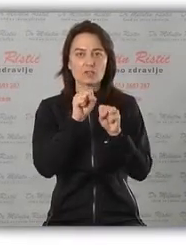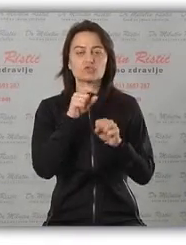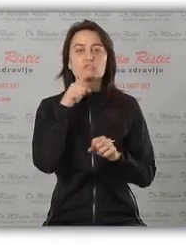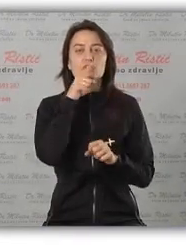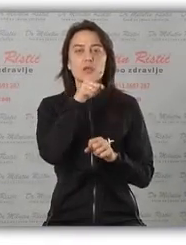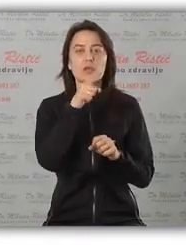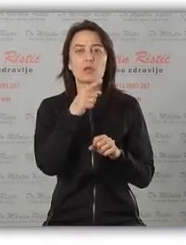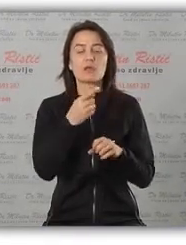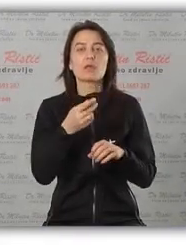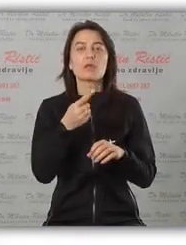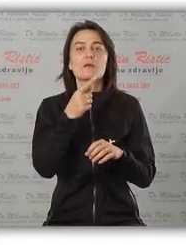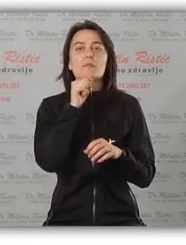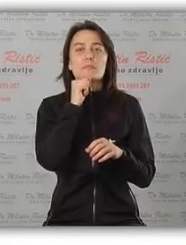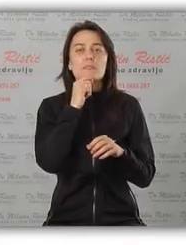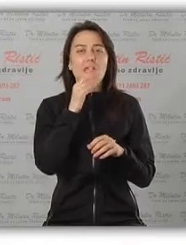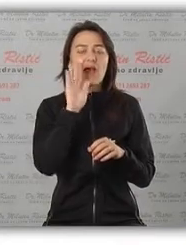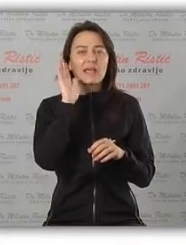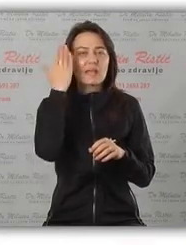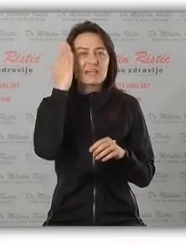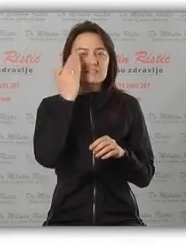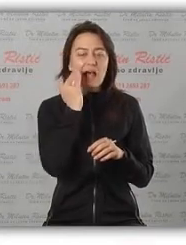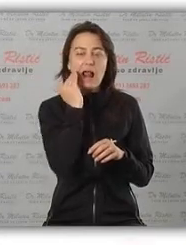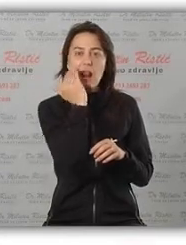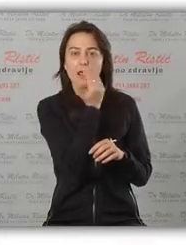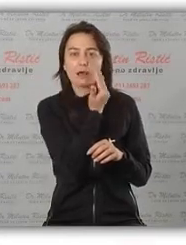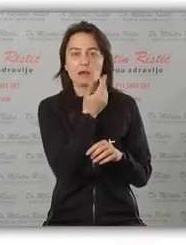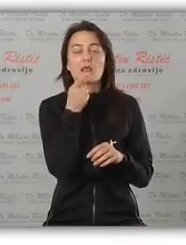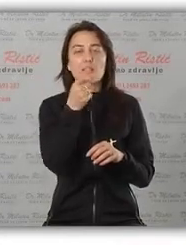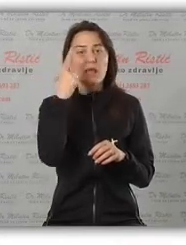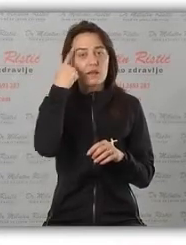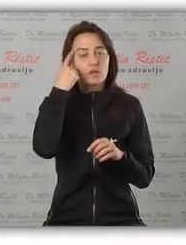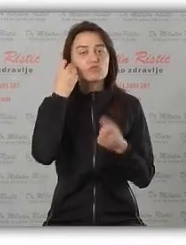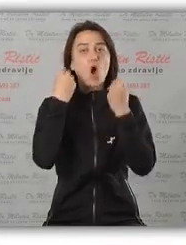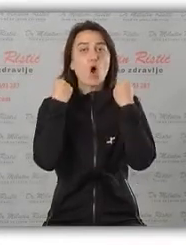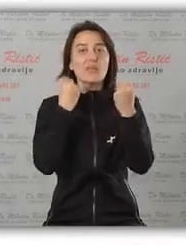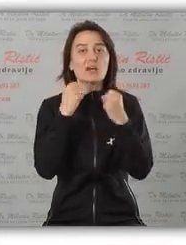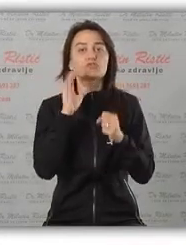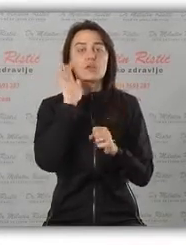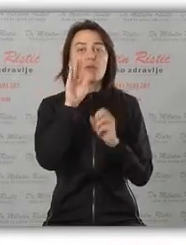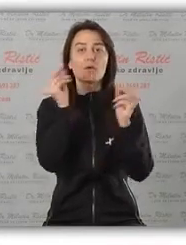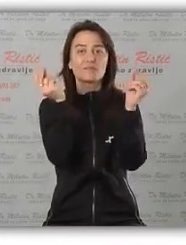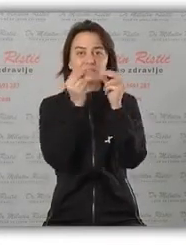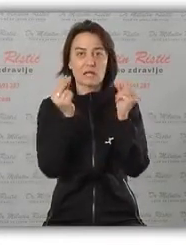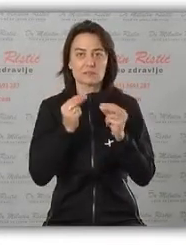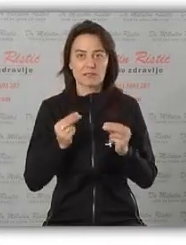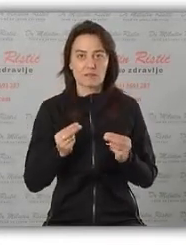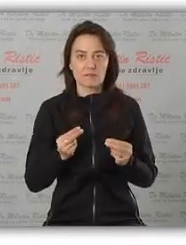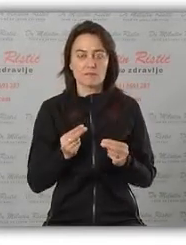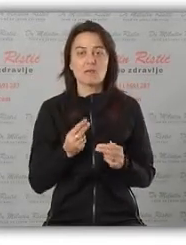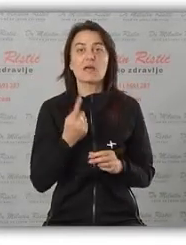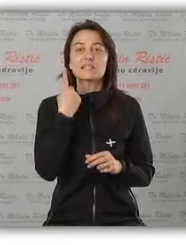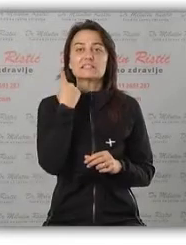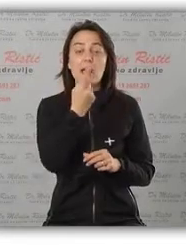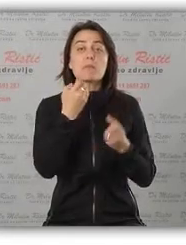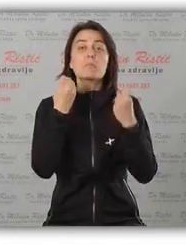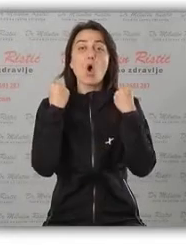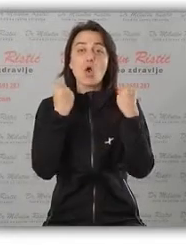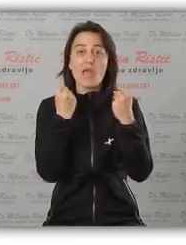u procesu amelogeneze, se ugrađuje u latice kristala gleđi i na taj način ojačava njegovu